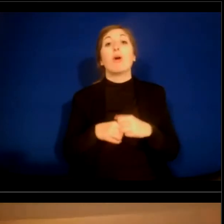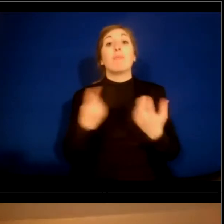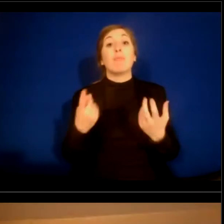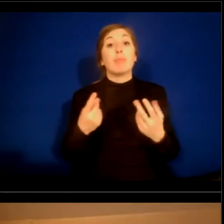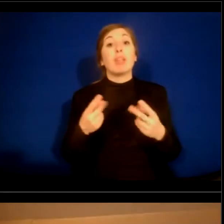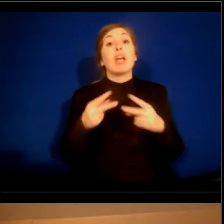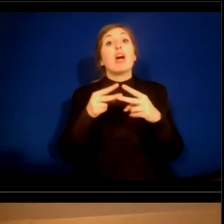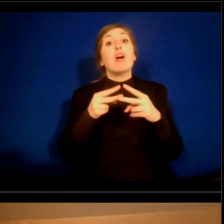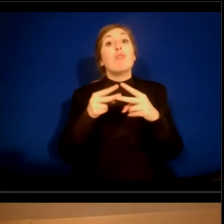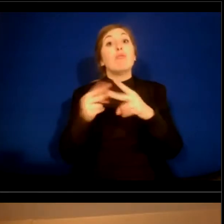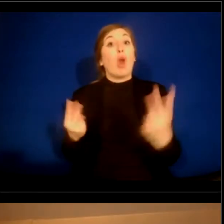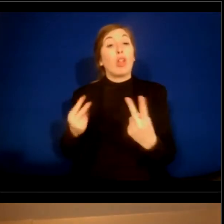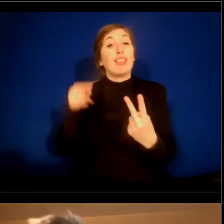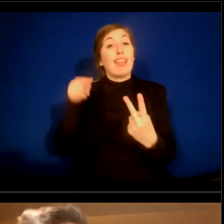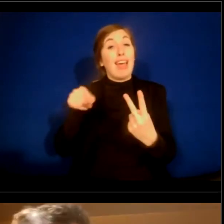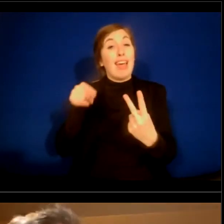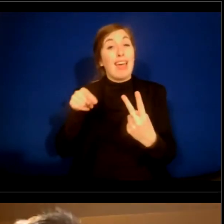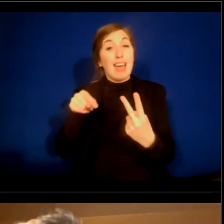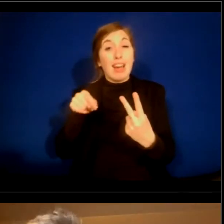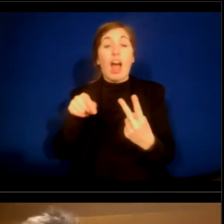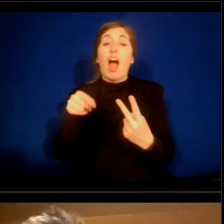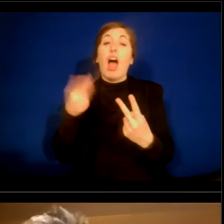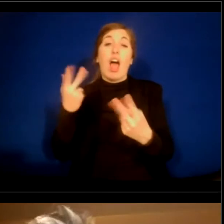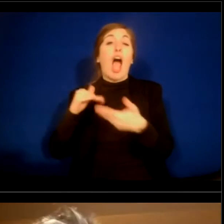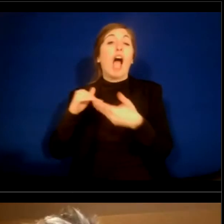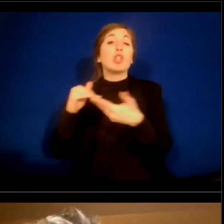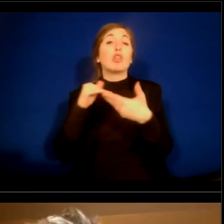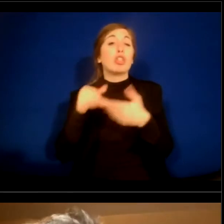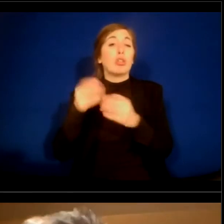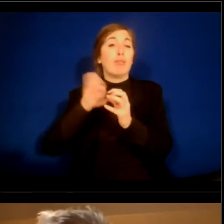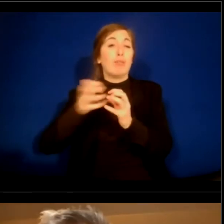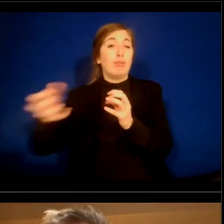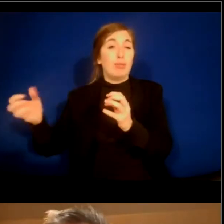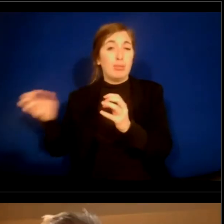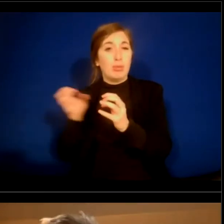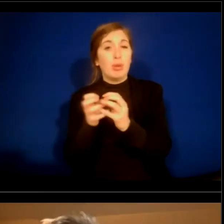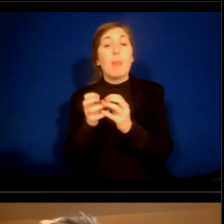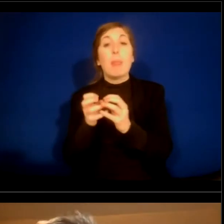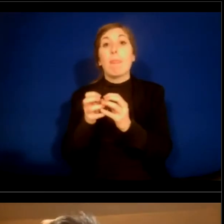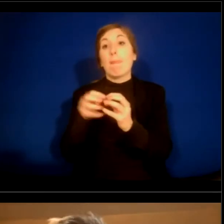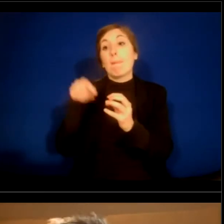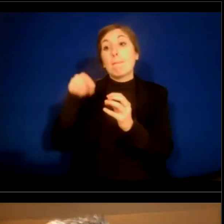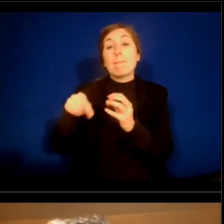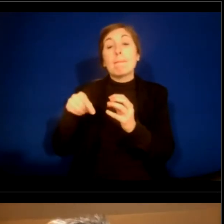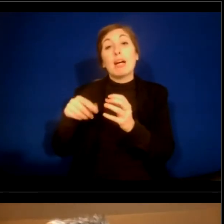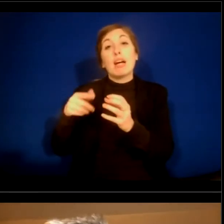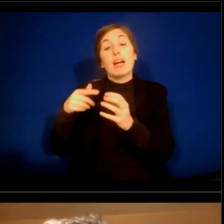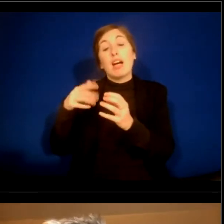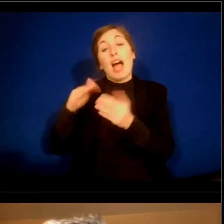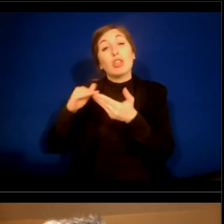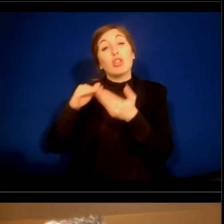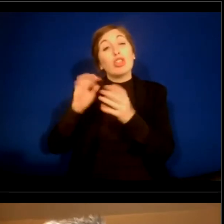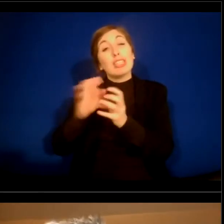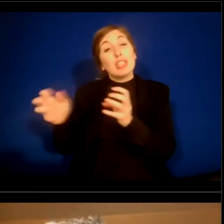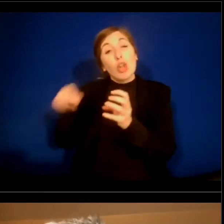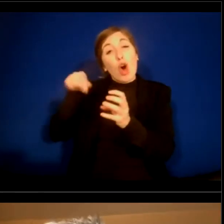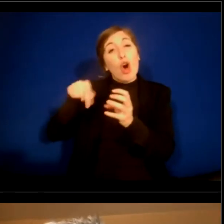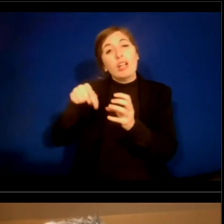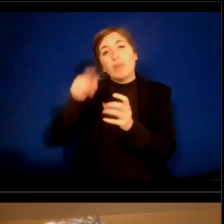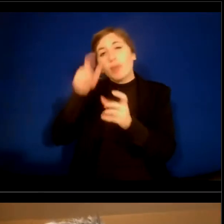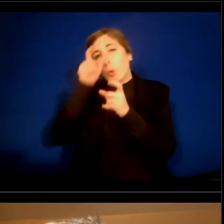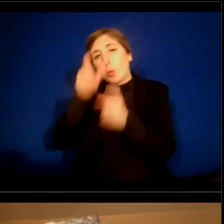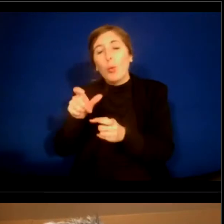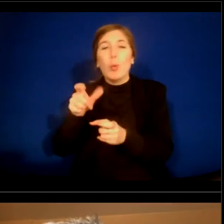Tudora, c'erano diverse associazioni che si occupavano proprio di dare un tè